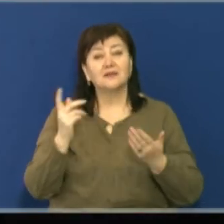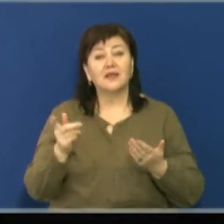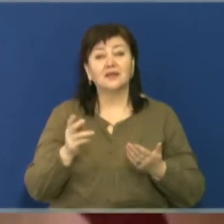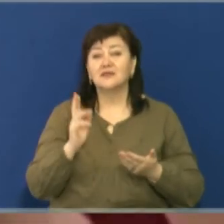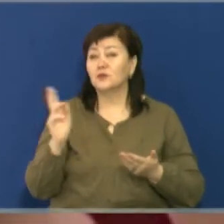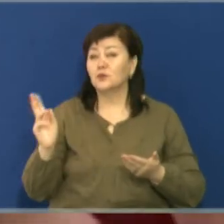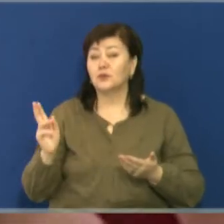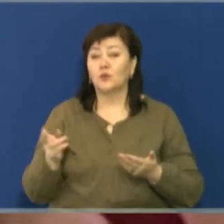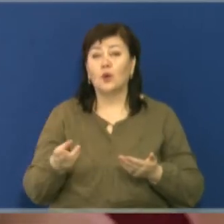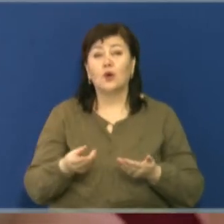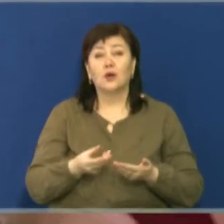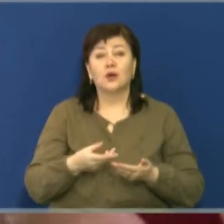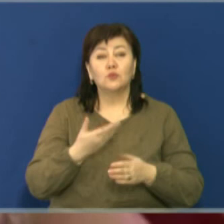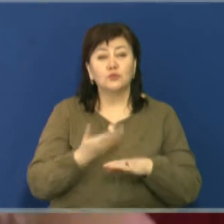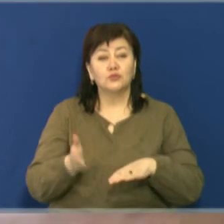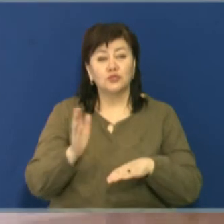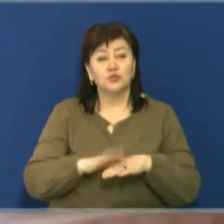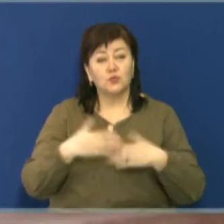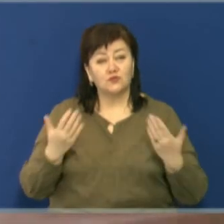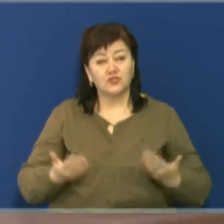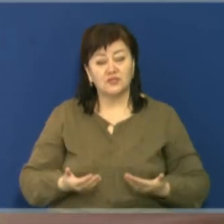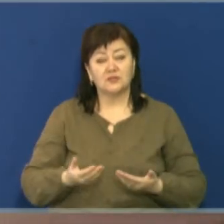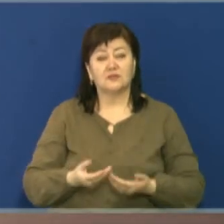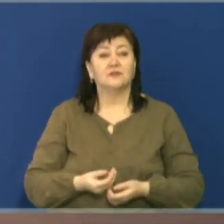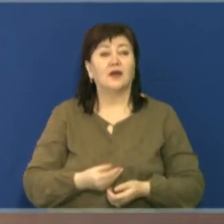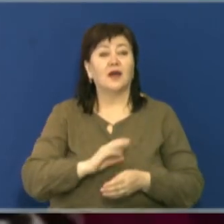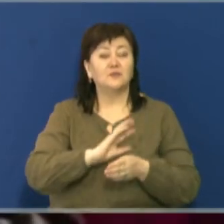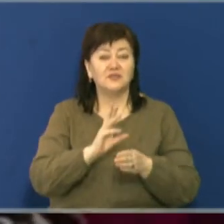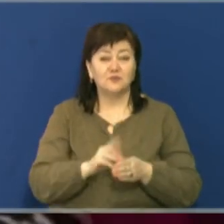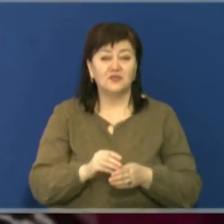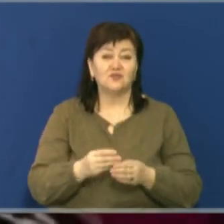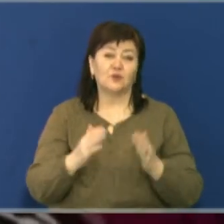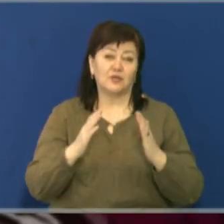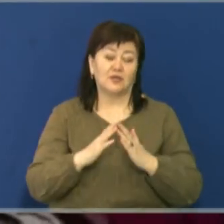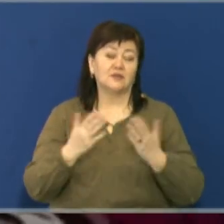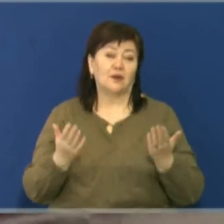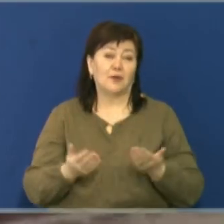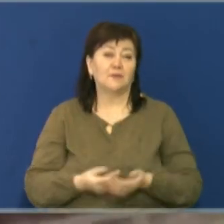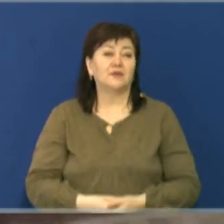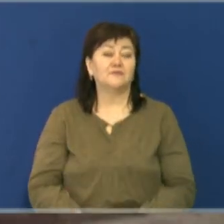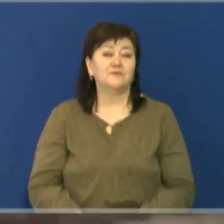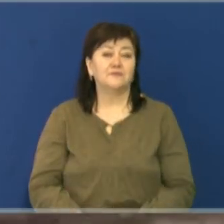мақсатында көп пәтерлі үй салу жоспарлануда. Бақытгүл Қазес, Эльмира Жүрсінбек қызы, Айдос Айтқалиев, Семей телеарнасы.